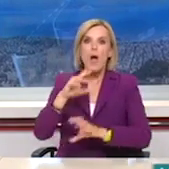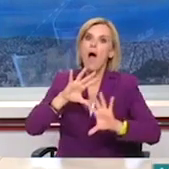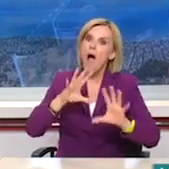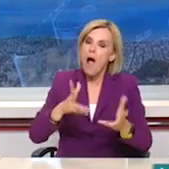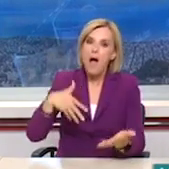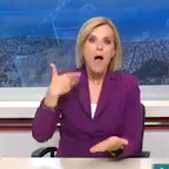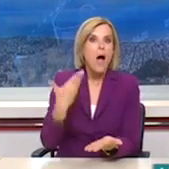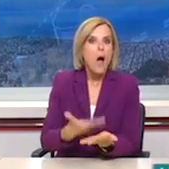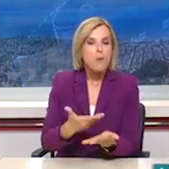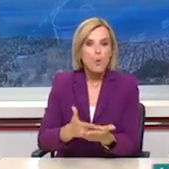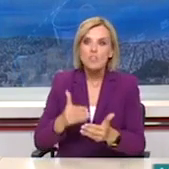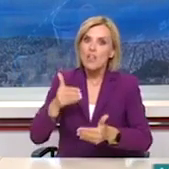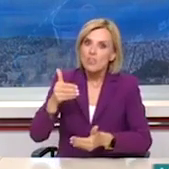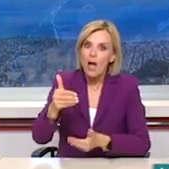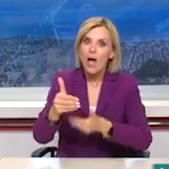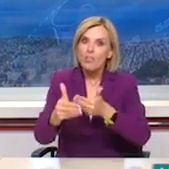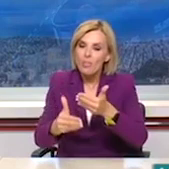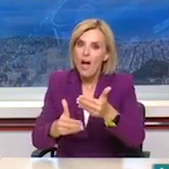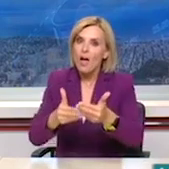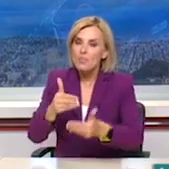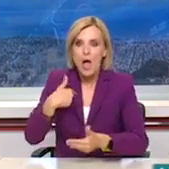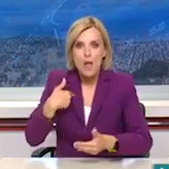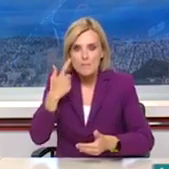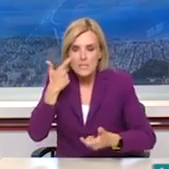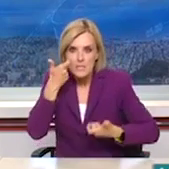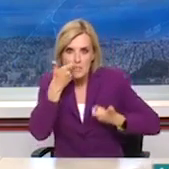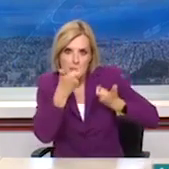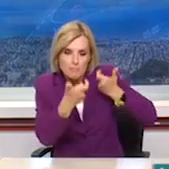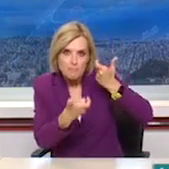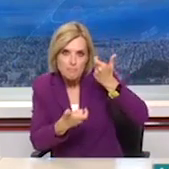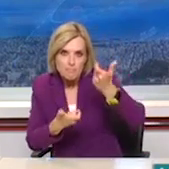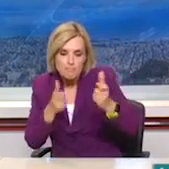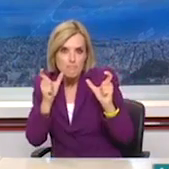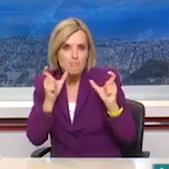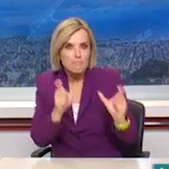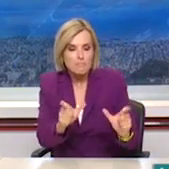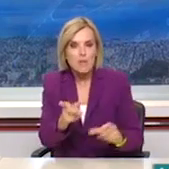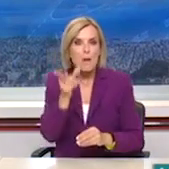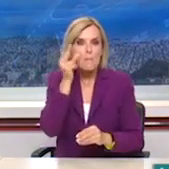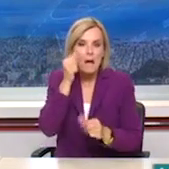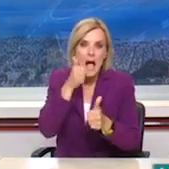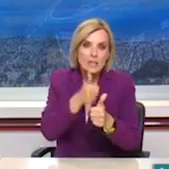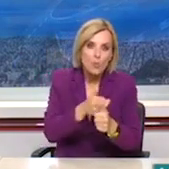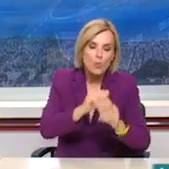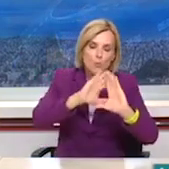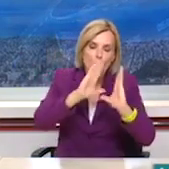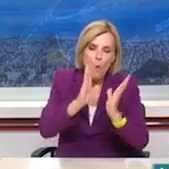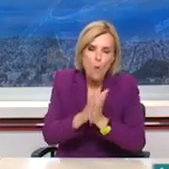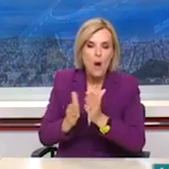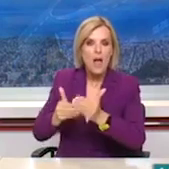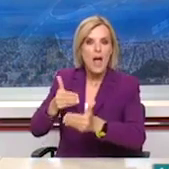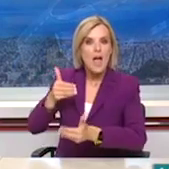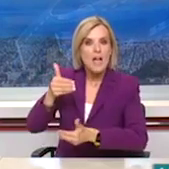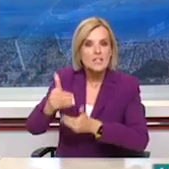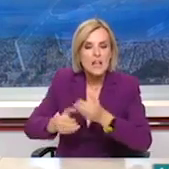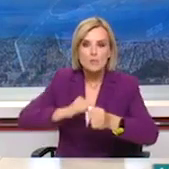απειλή. Όλο αυτό τον καιρό παραμείναμε άγρυπνοι, περιμένοντας, παρακολουθώντας τις εξελίξεις και την